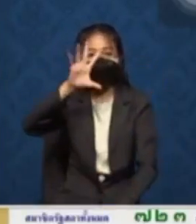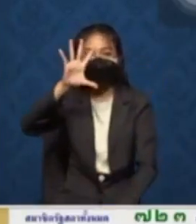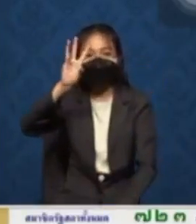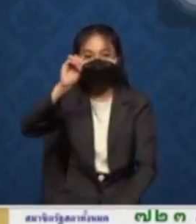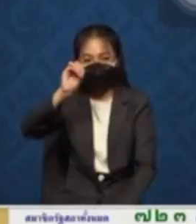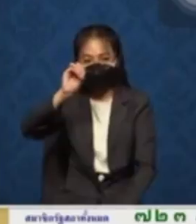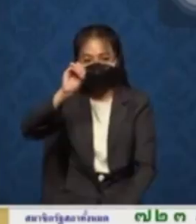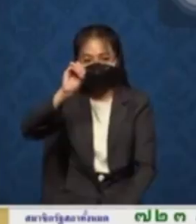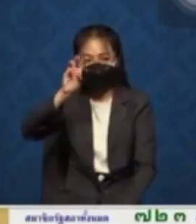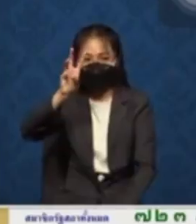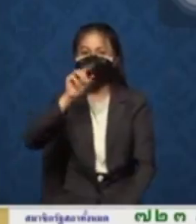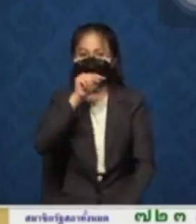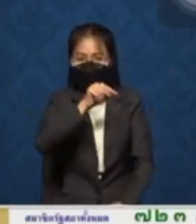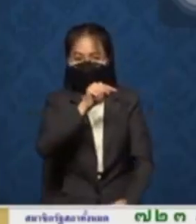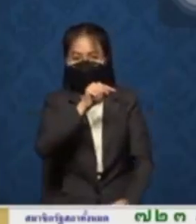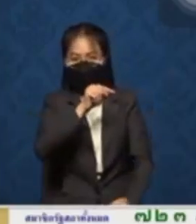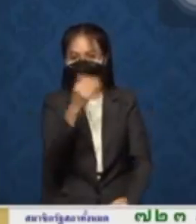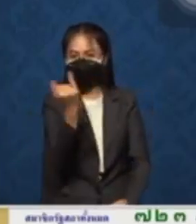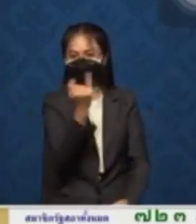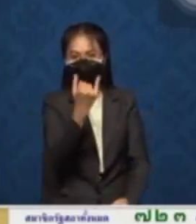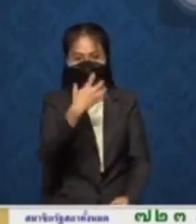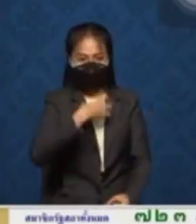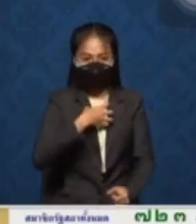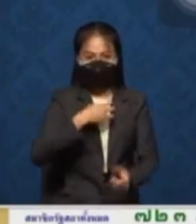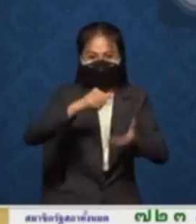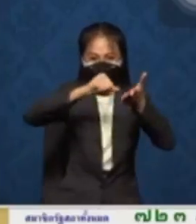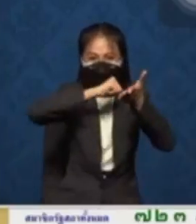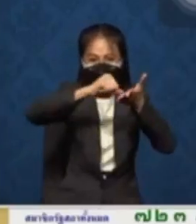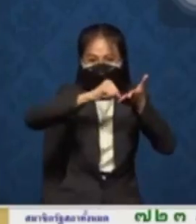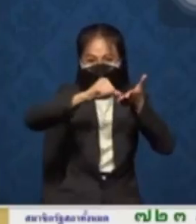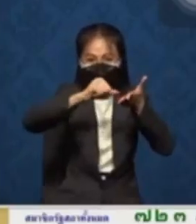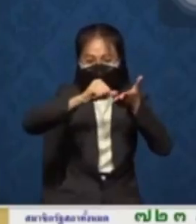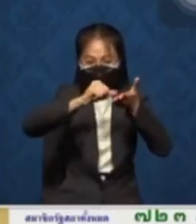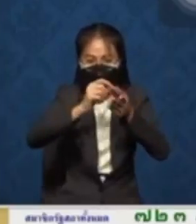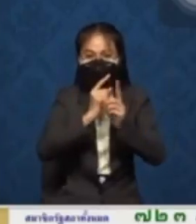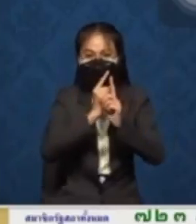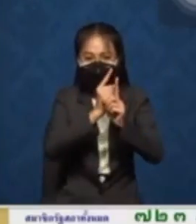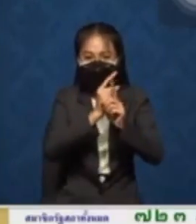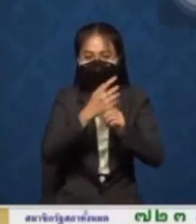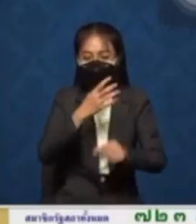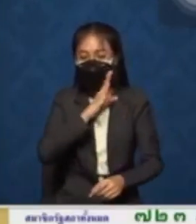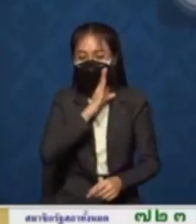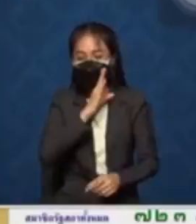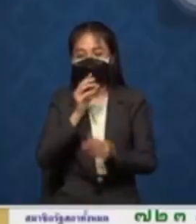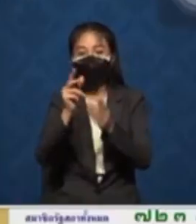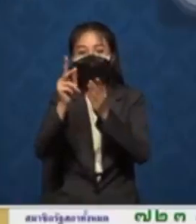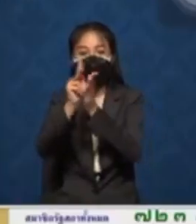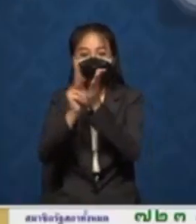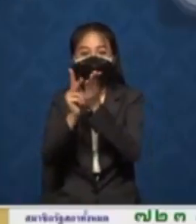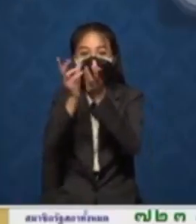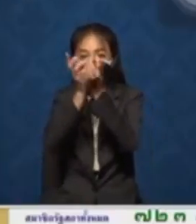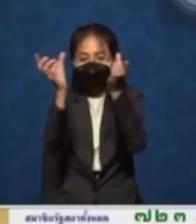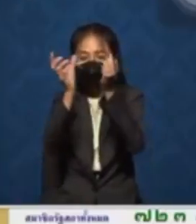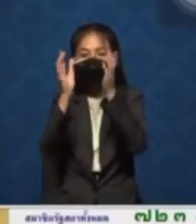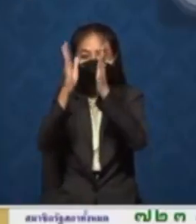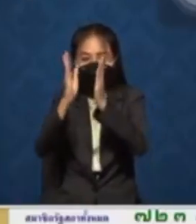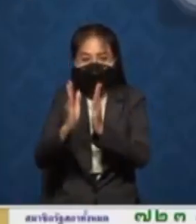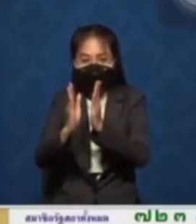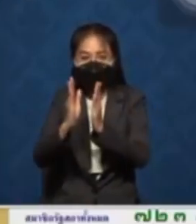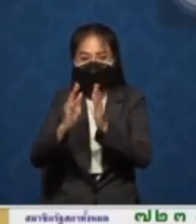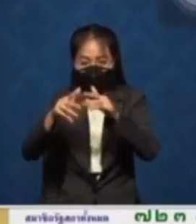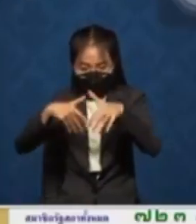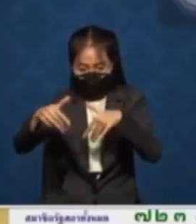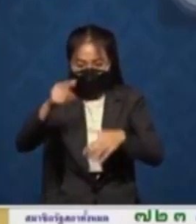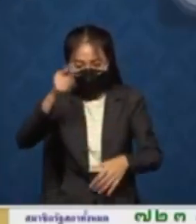ในวันนี้ถ้าเกิดรัฐธรรมนูญที่เป็นประชาธิปไตยคือรัฐธรรมนูญของประชาชนโดยประชาชนเพื่อประชาชนรั